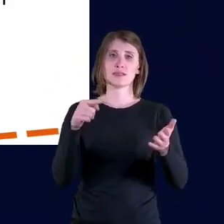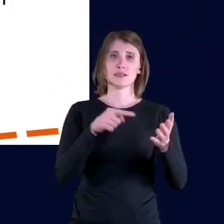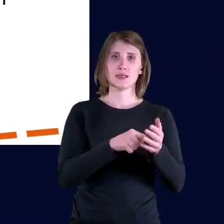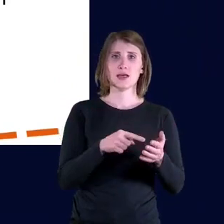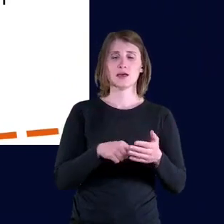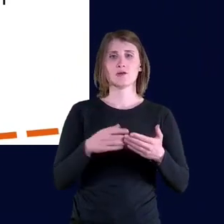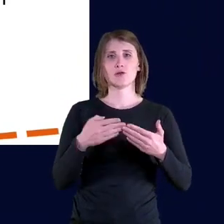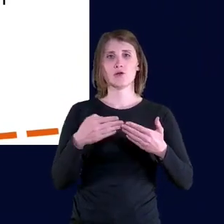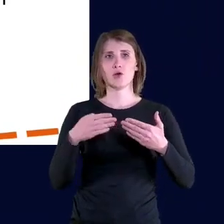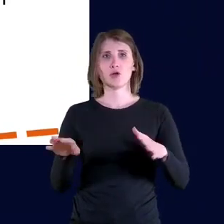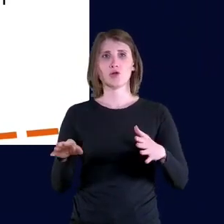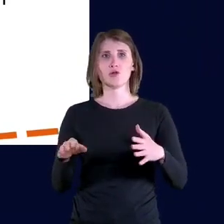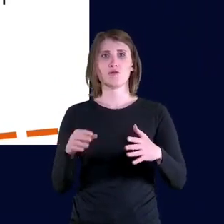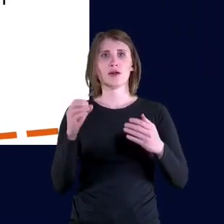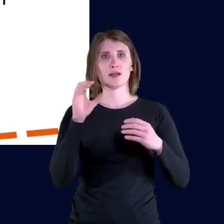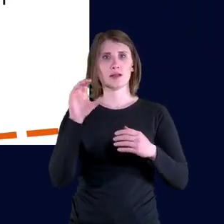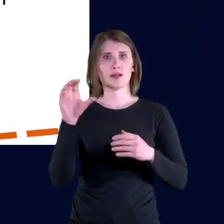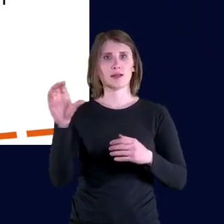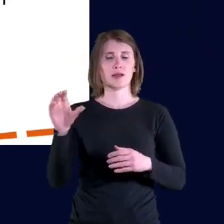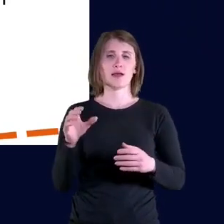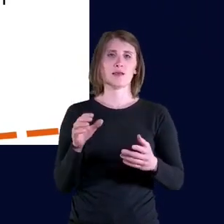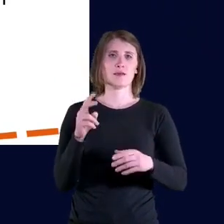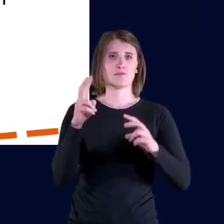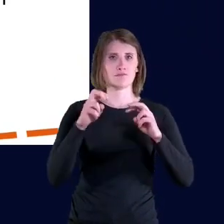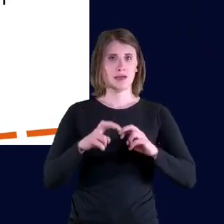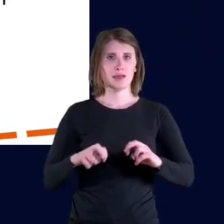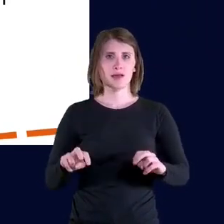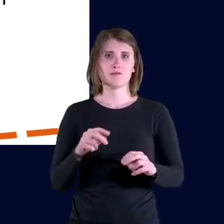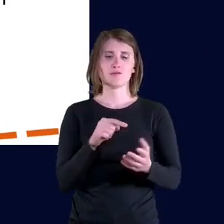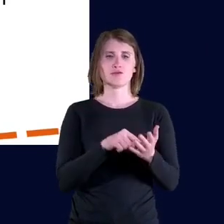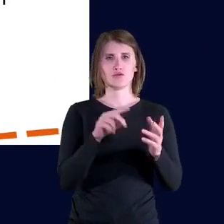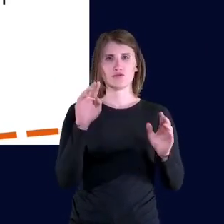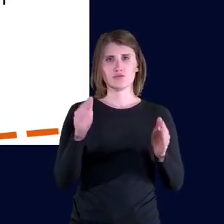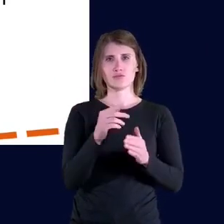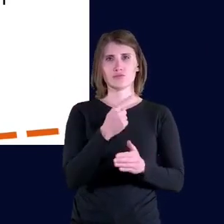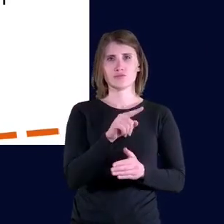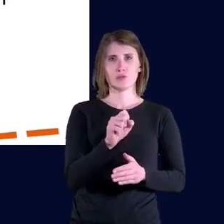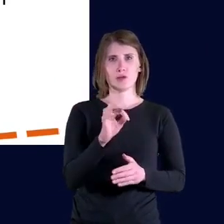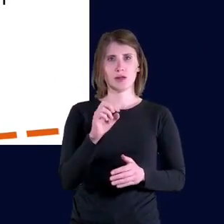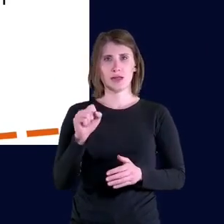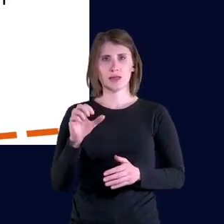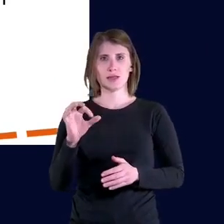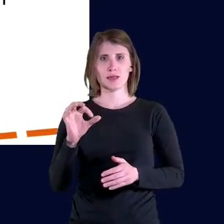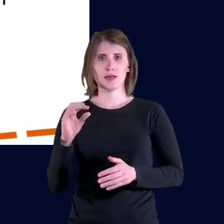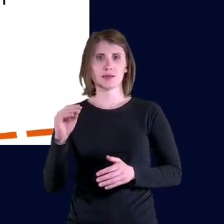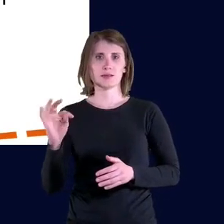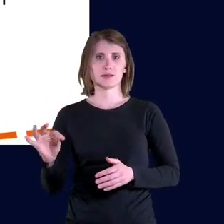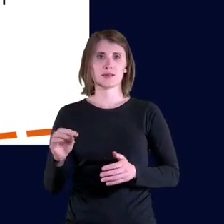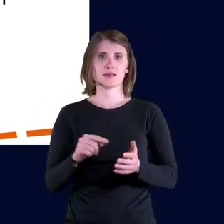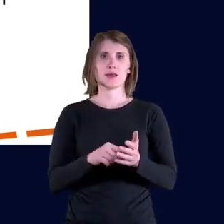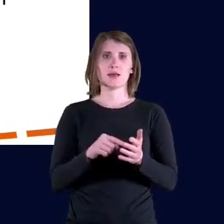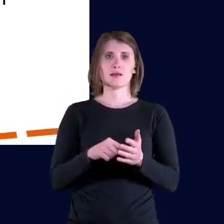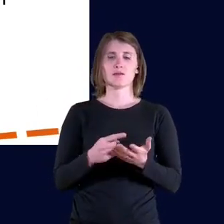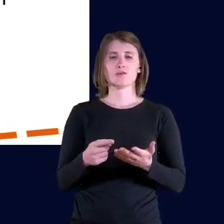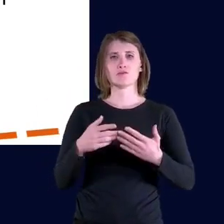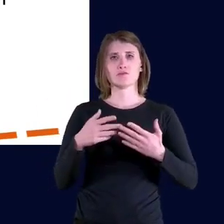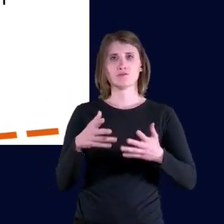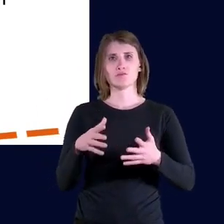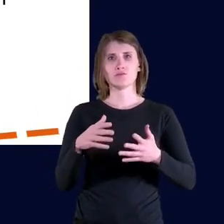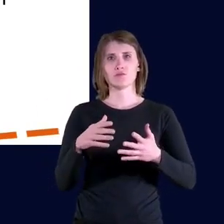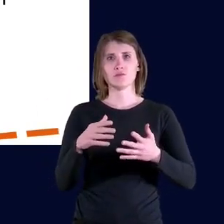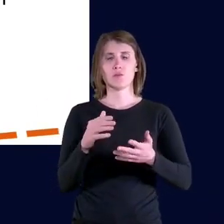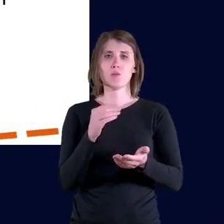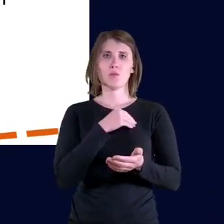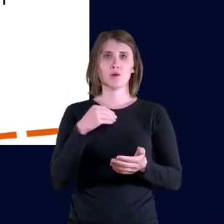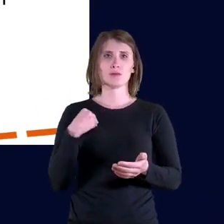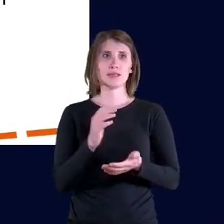badawcze czyli serce bądź baza polityk po wydawnictwo naszych polskich czasopism